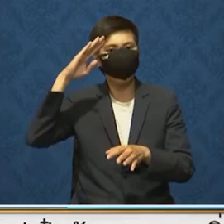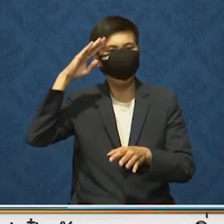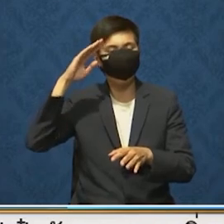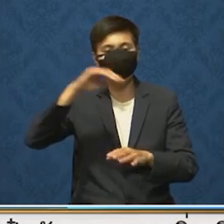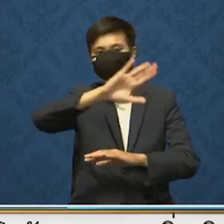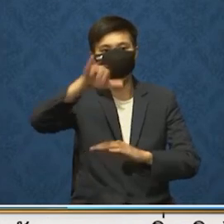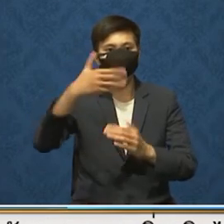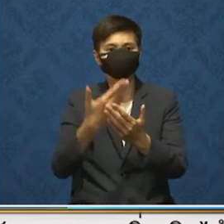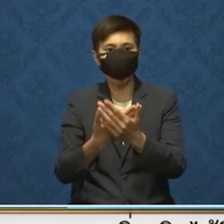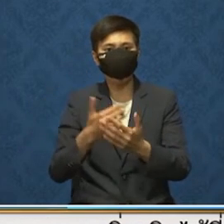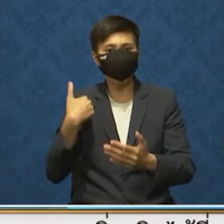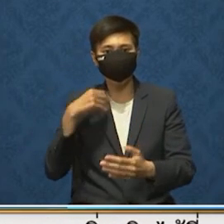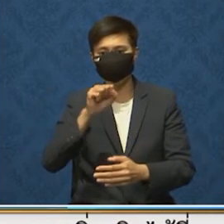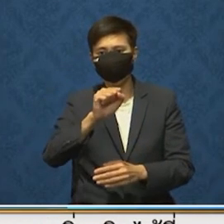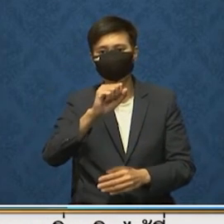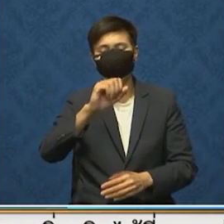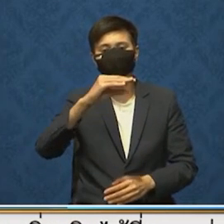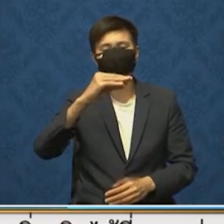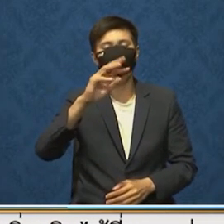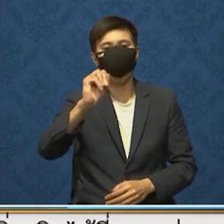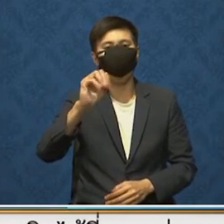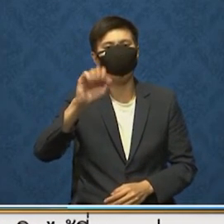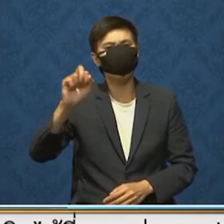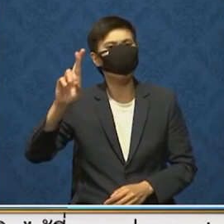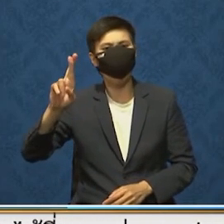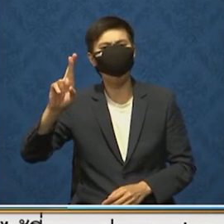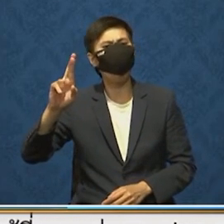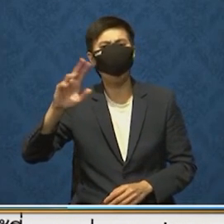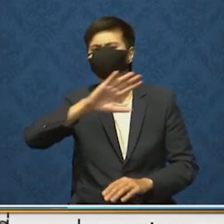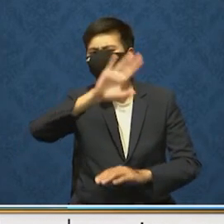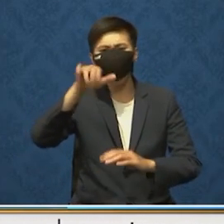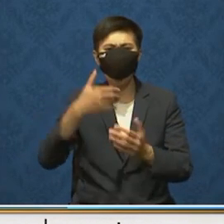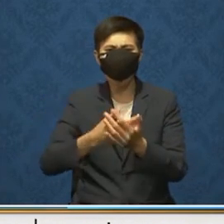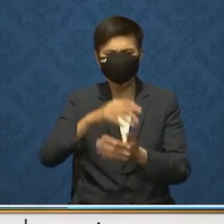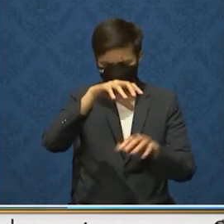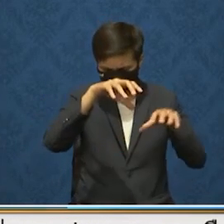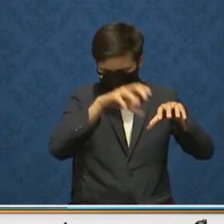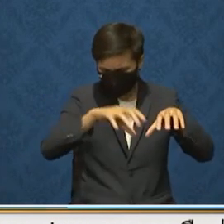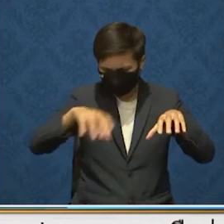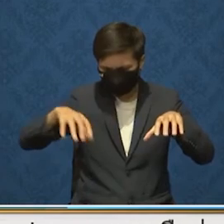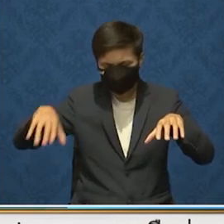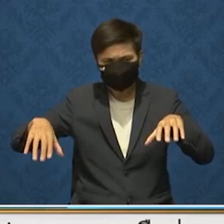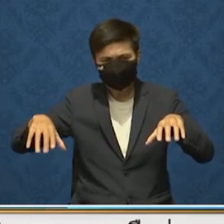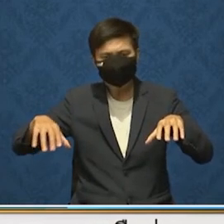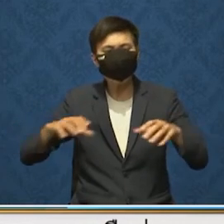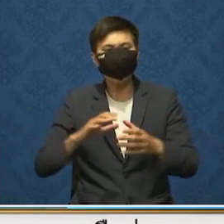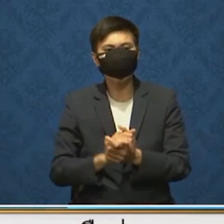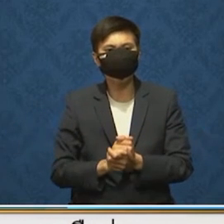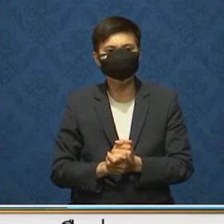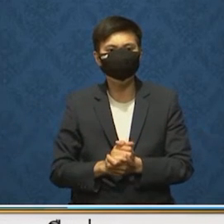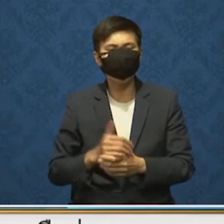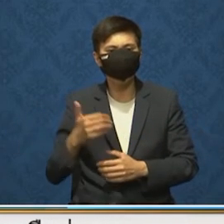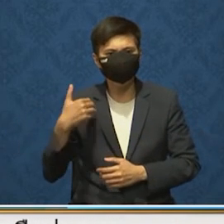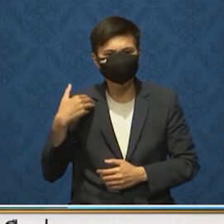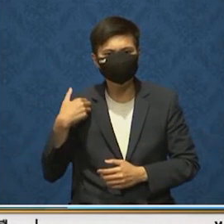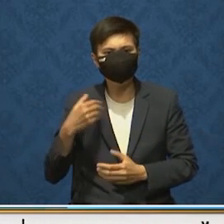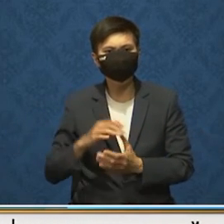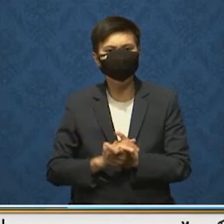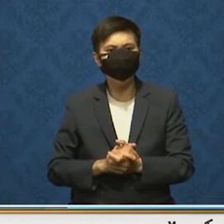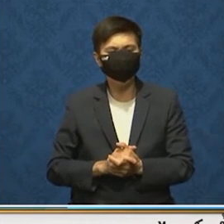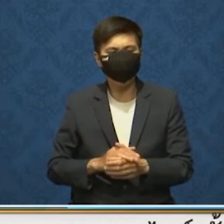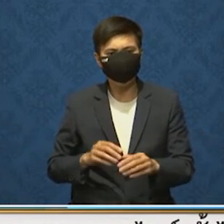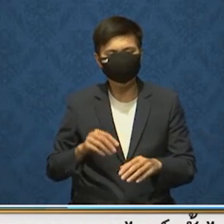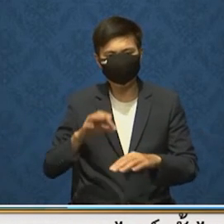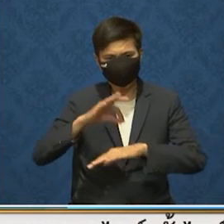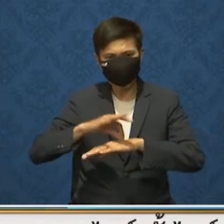หมด ทุกกองทัพมีสโมสรนะครั ทุกข้ายมีสโมสรหมดทั้งสัญาบาประทวน รวมกันนะ